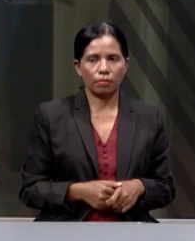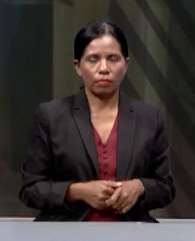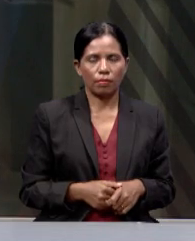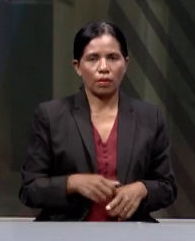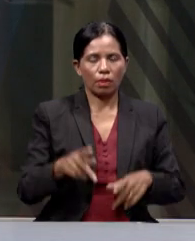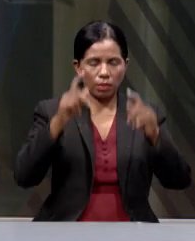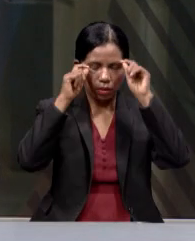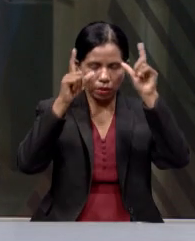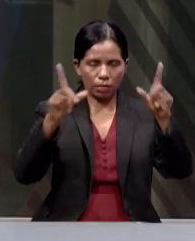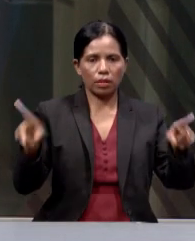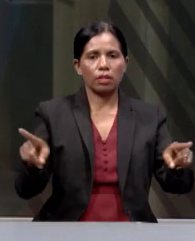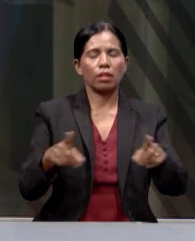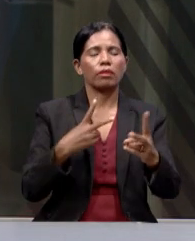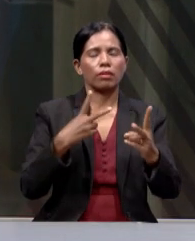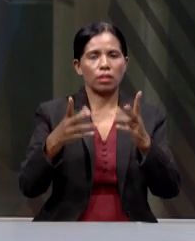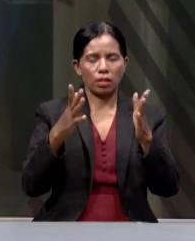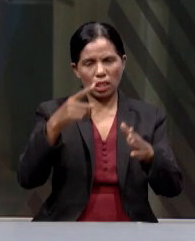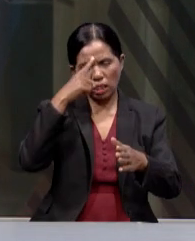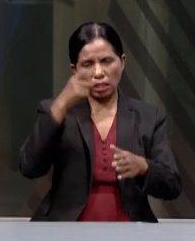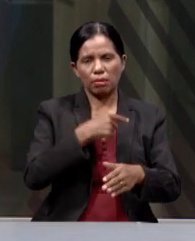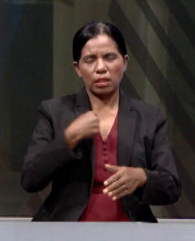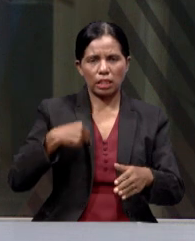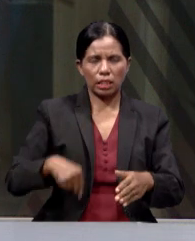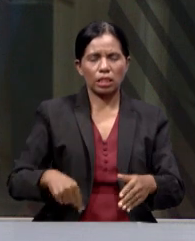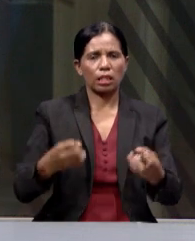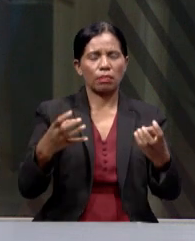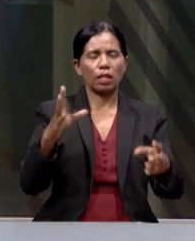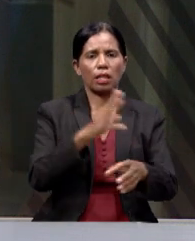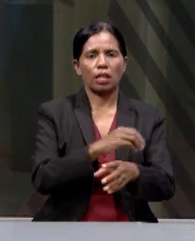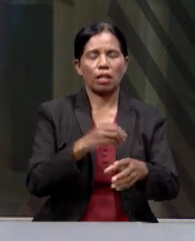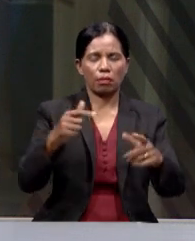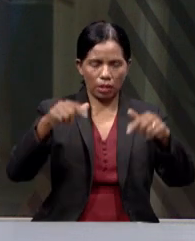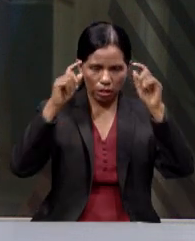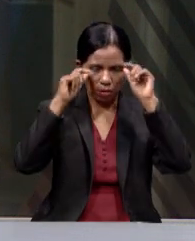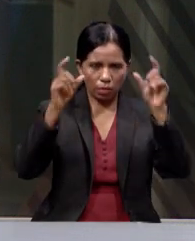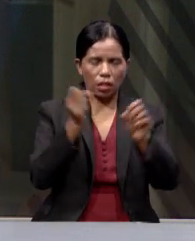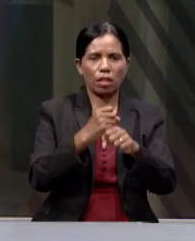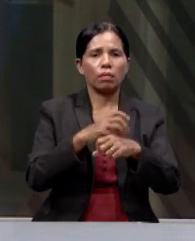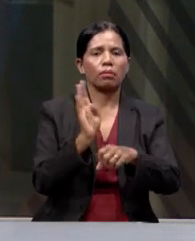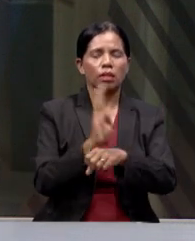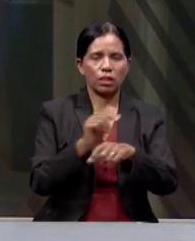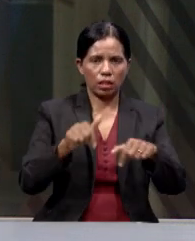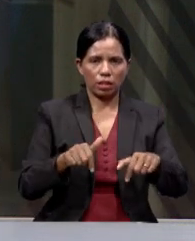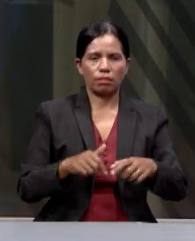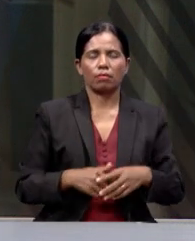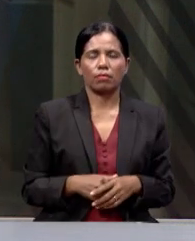Timoroan selesai bainaka tambah China domina ona tividari negosiu iha railarang.